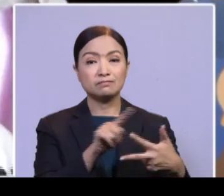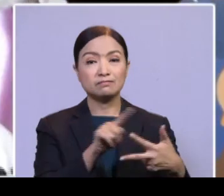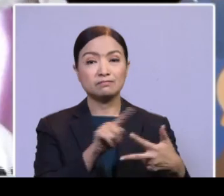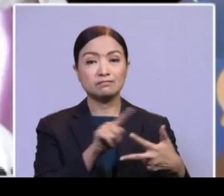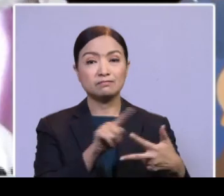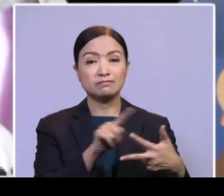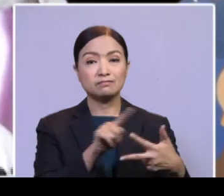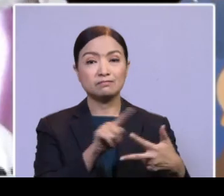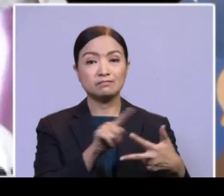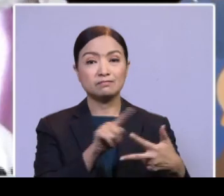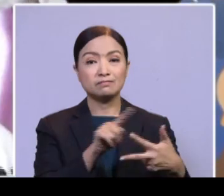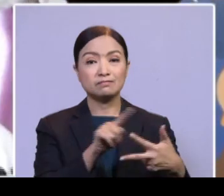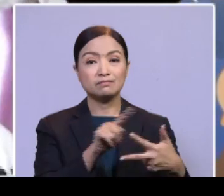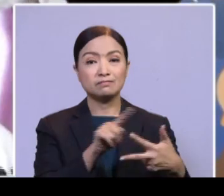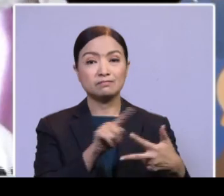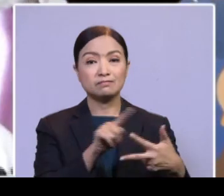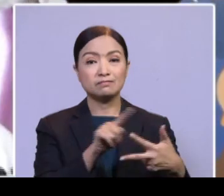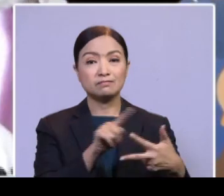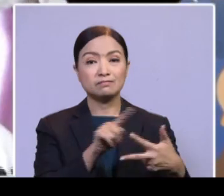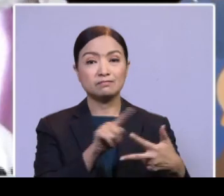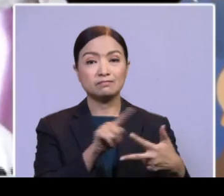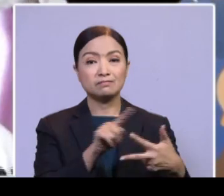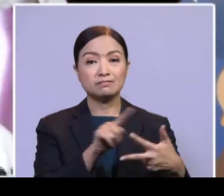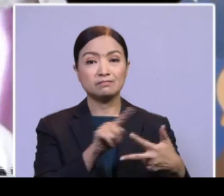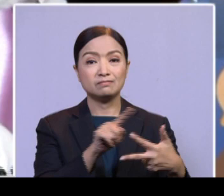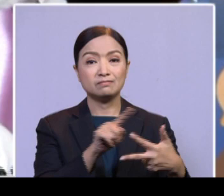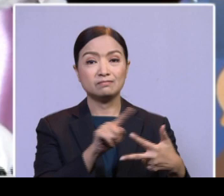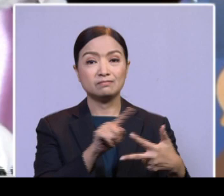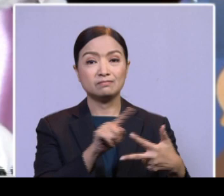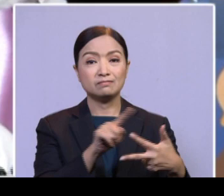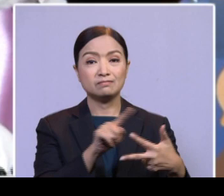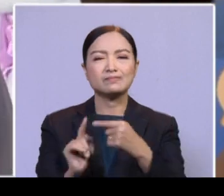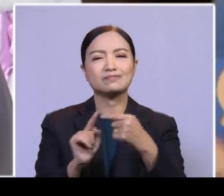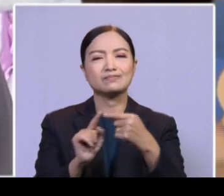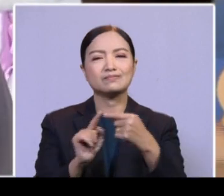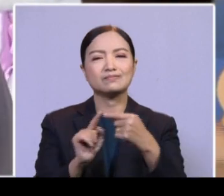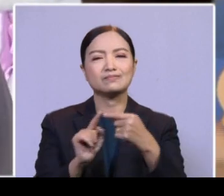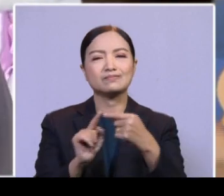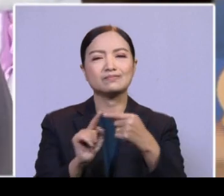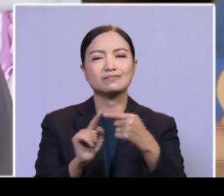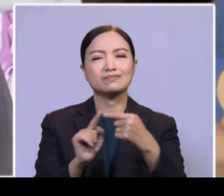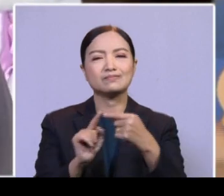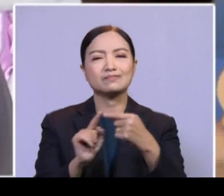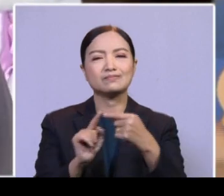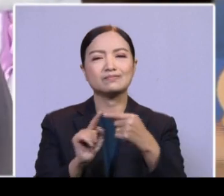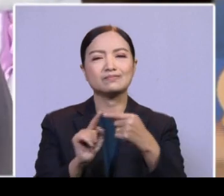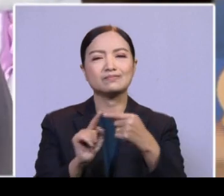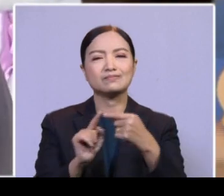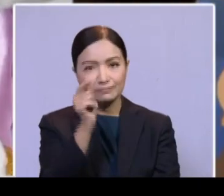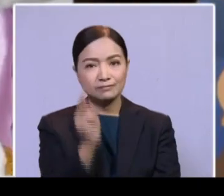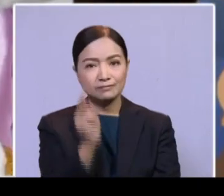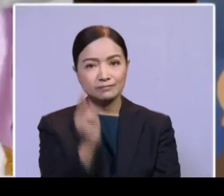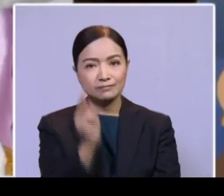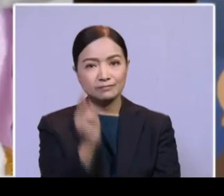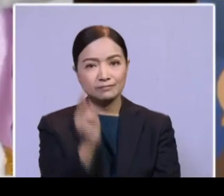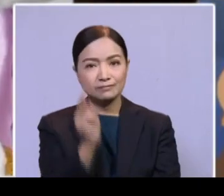หลังนั้นก็จะเป็นการขับเคลื่อนต่อเนื่องนะครับเพื่อทำให้มติสมัชชาสุขภาพทั้ง 3เรื่องเป็นจริง